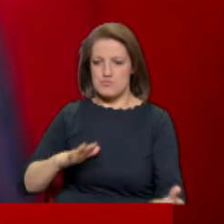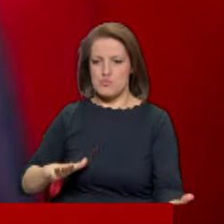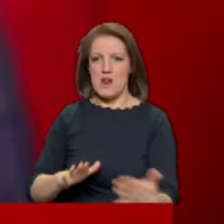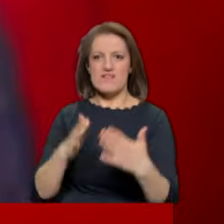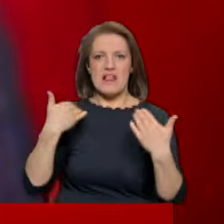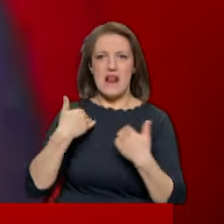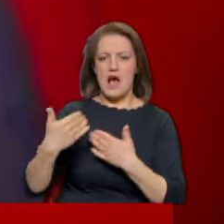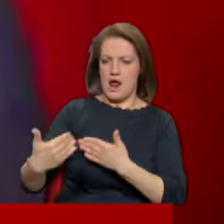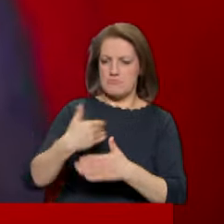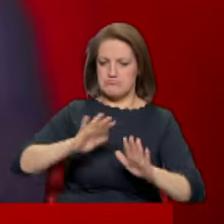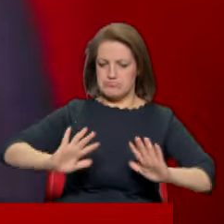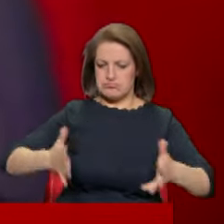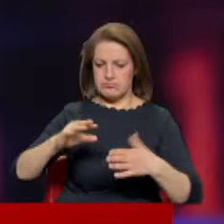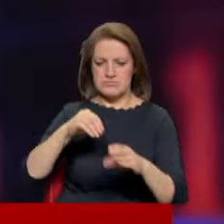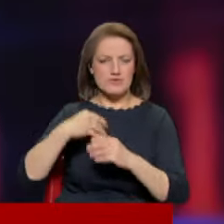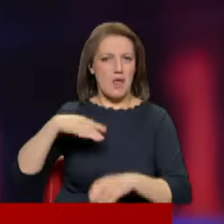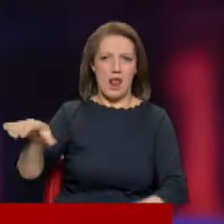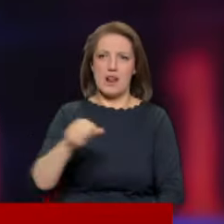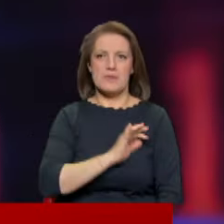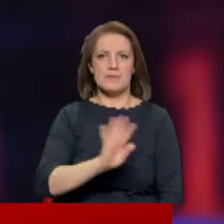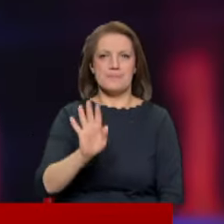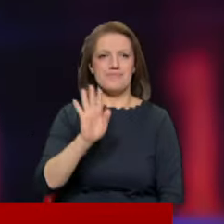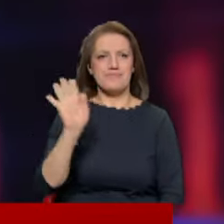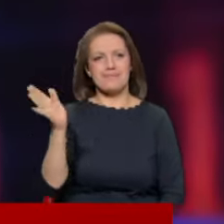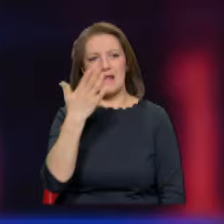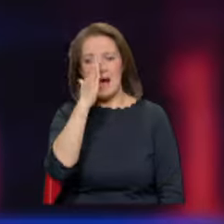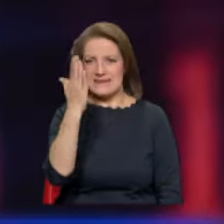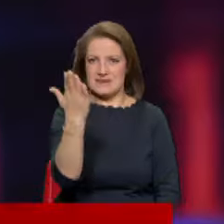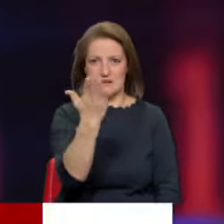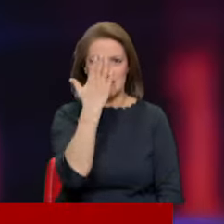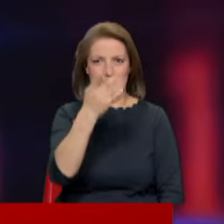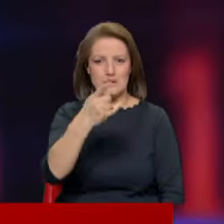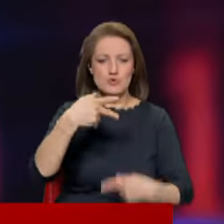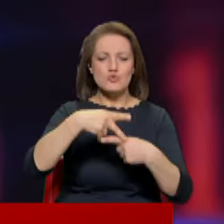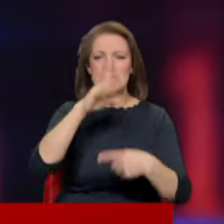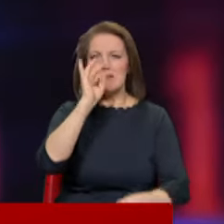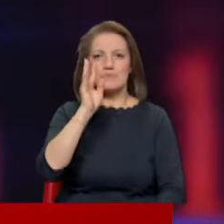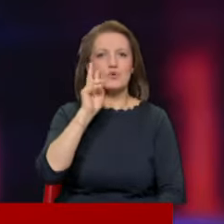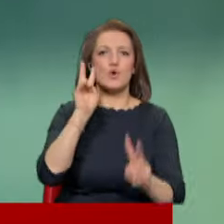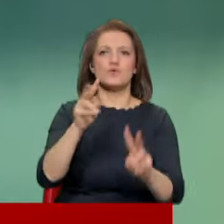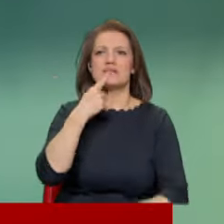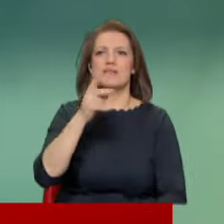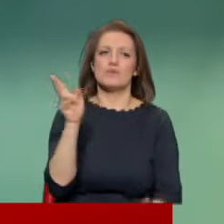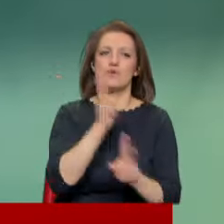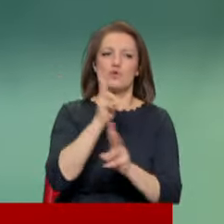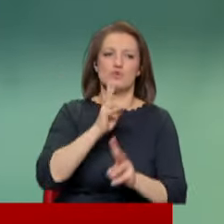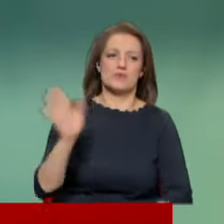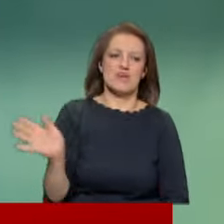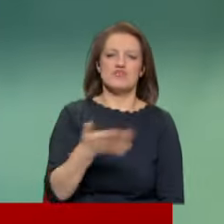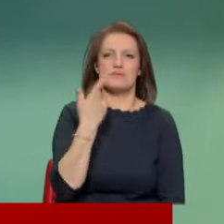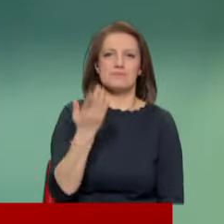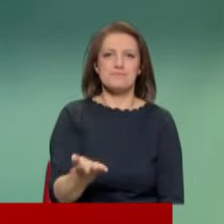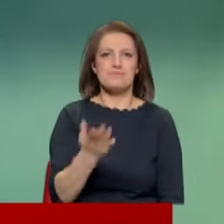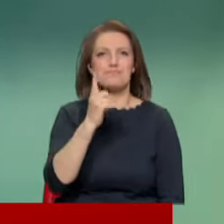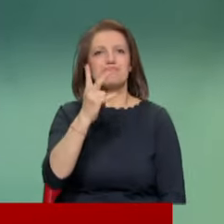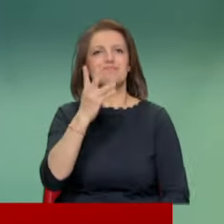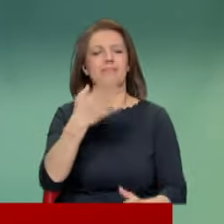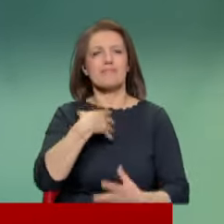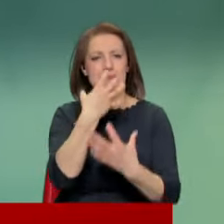aramıza bozgunculuk çıkarsınlar diye sokmadık. Ayna yollayın, baksın ayna. Zübük kimmiş görsün dedim. Güldük geçtik. Özgür Efendi'ye bir